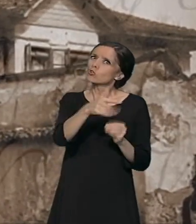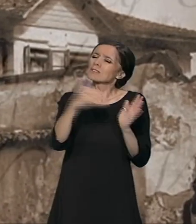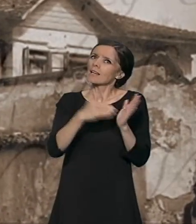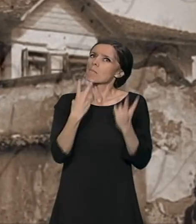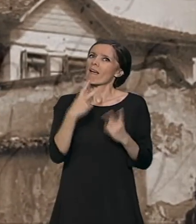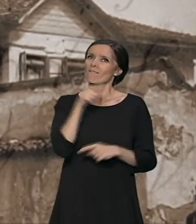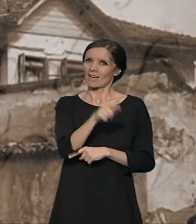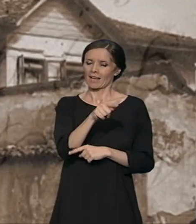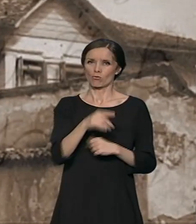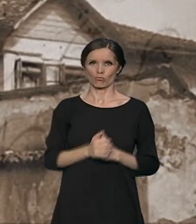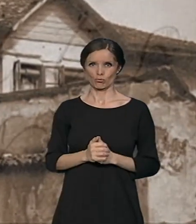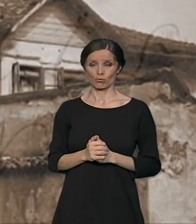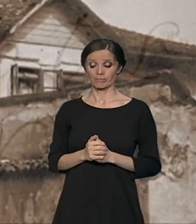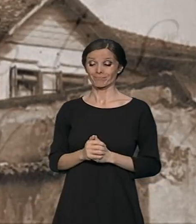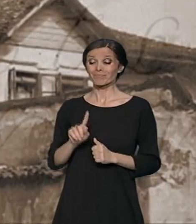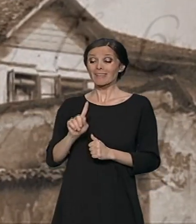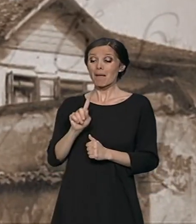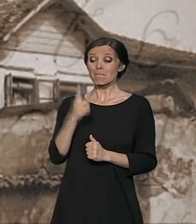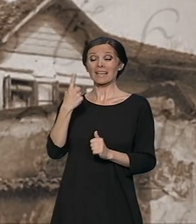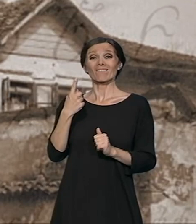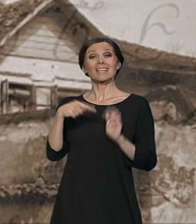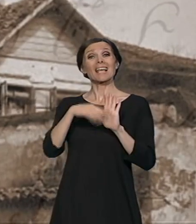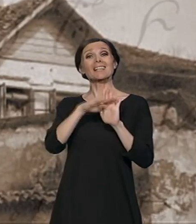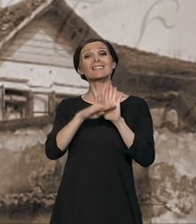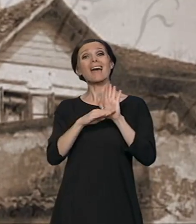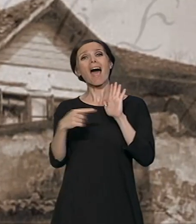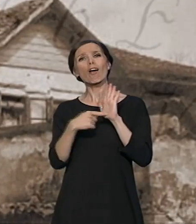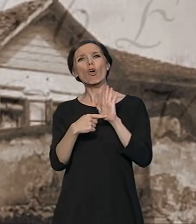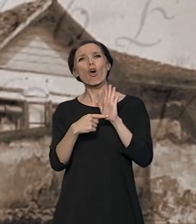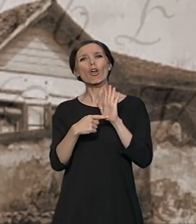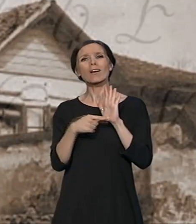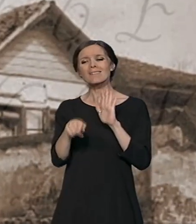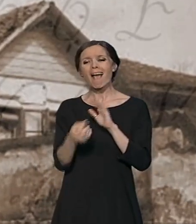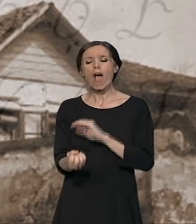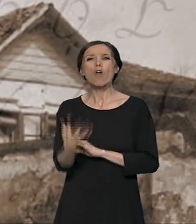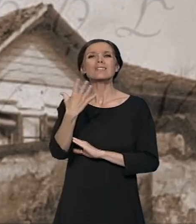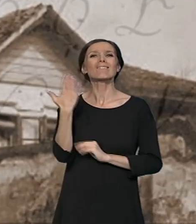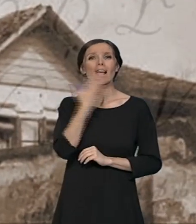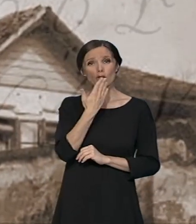Prvi zakon o osnivanju škola donet je